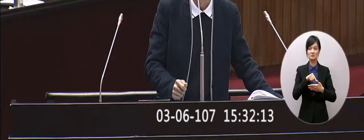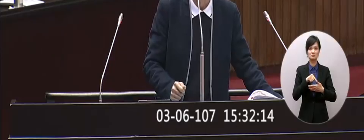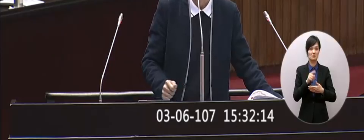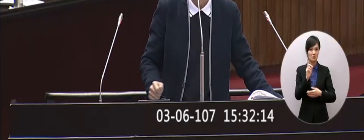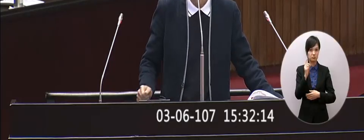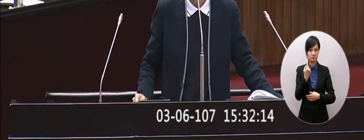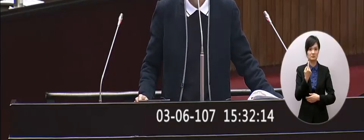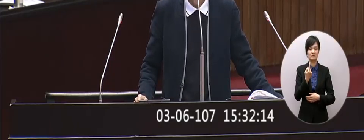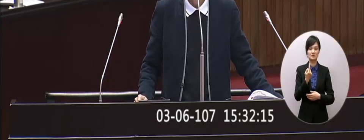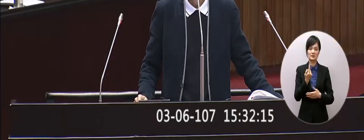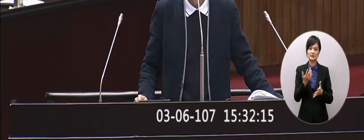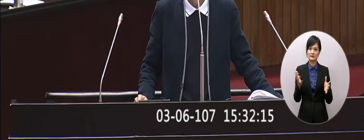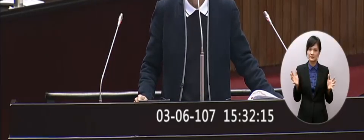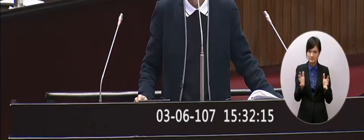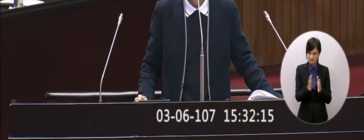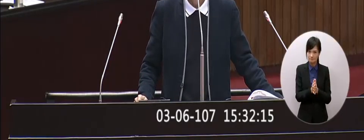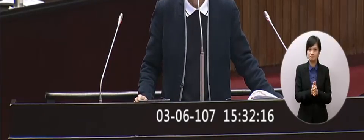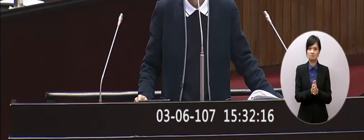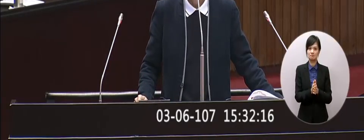背后的因素，